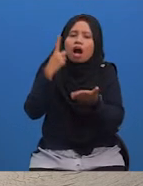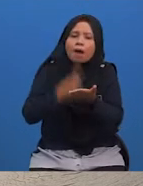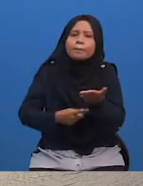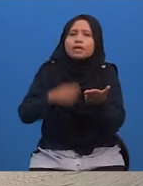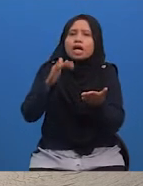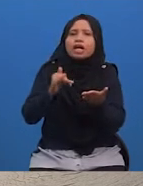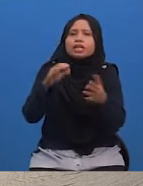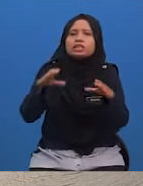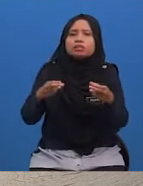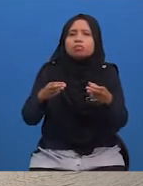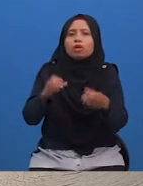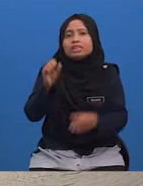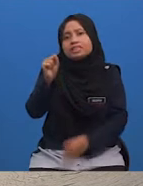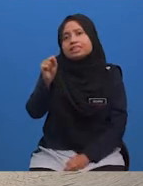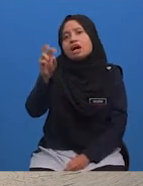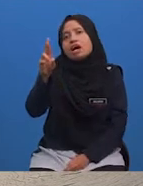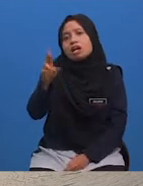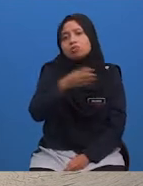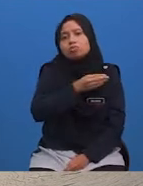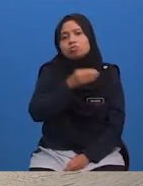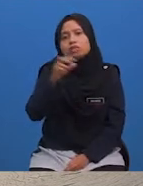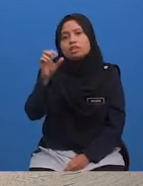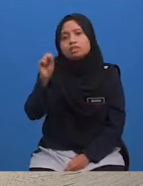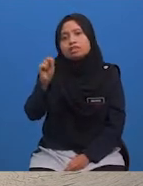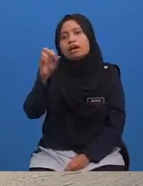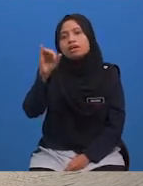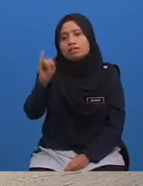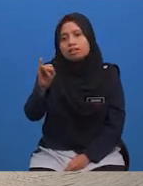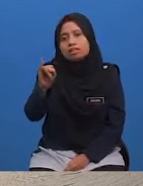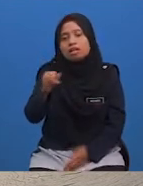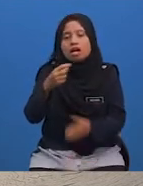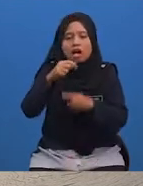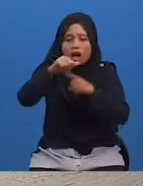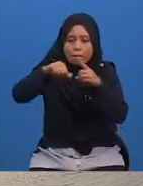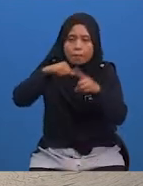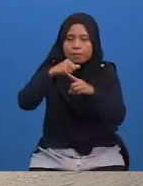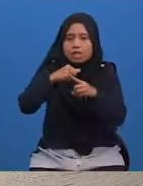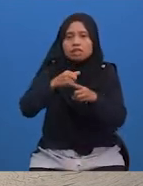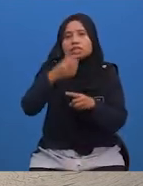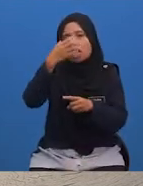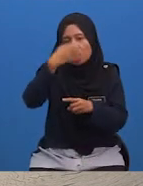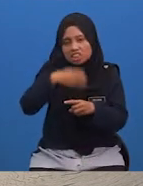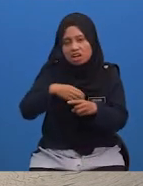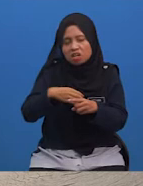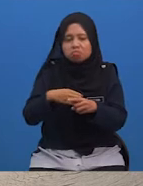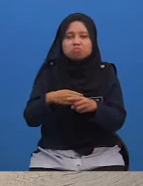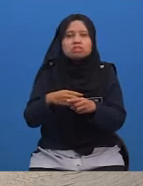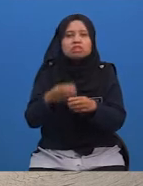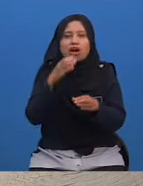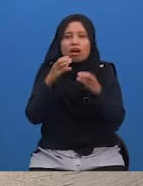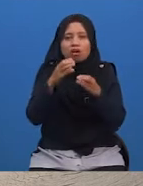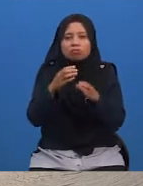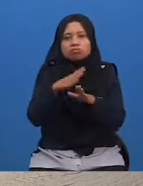tindakan Sang Ranggu dan Ranggi apabila Sang Gajah mempersendakan masyarakatnya?